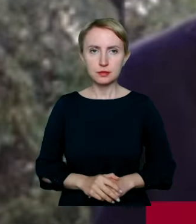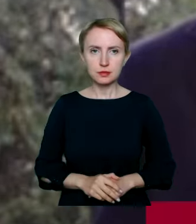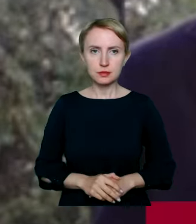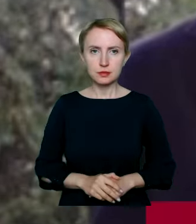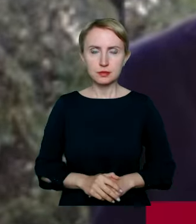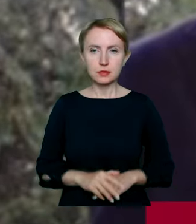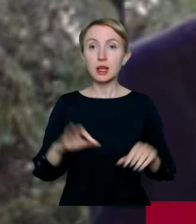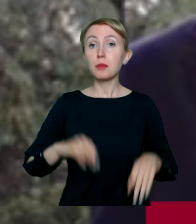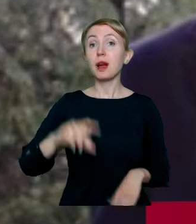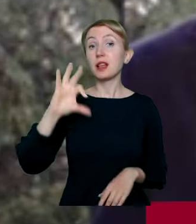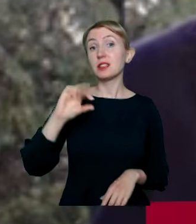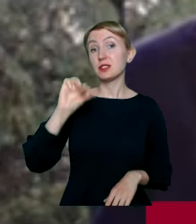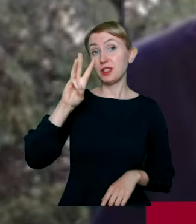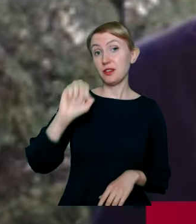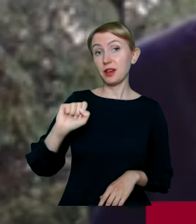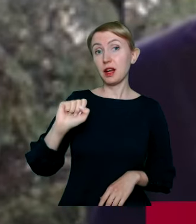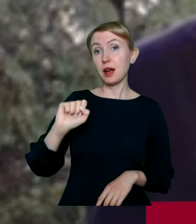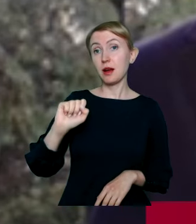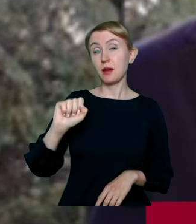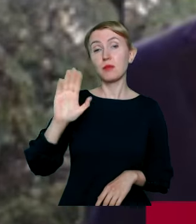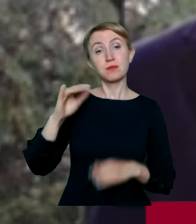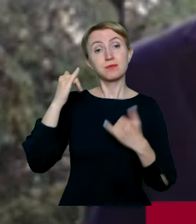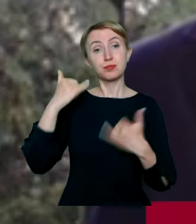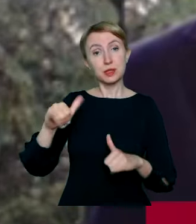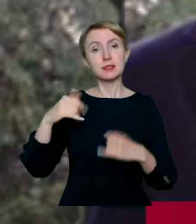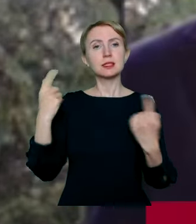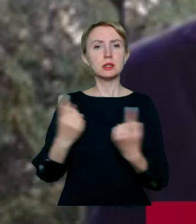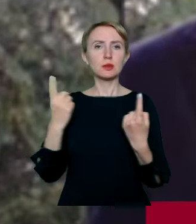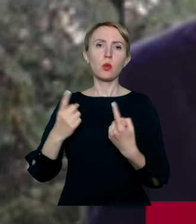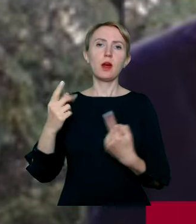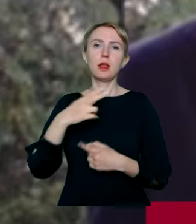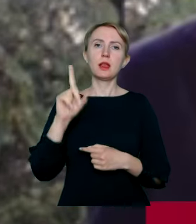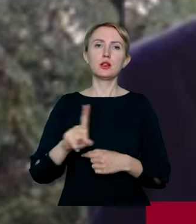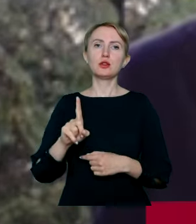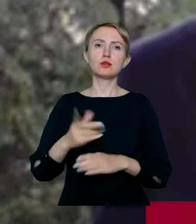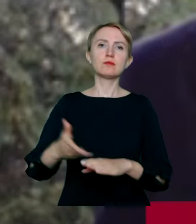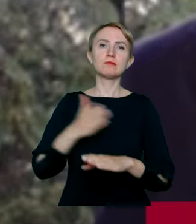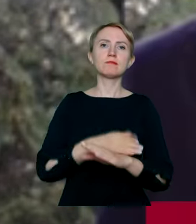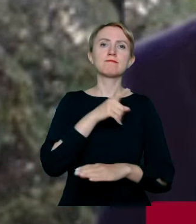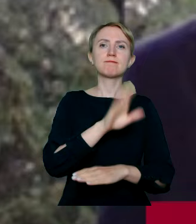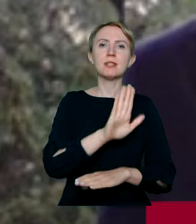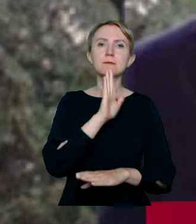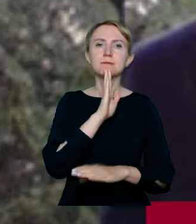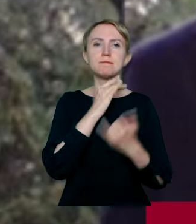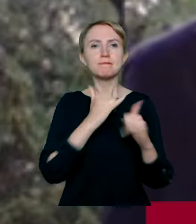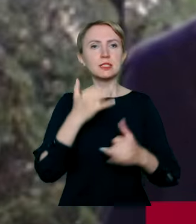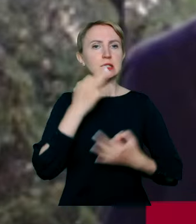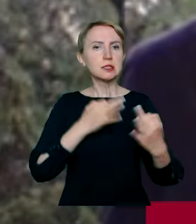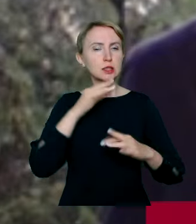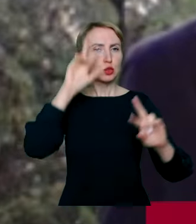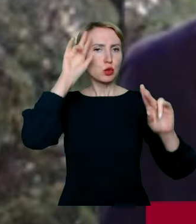wypada zupełnie inaczej niż uwikłany w jakieś wątpliwe